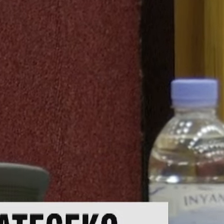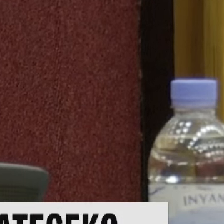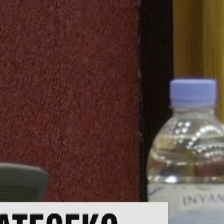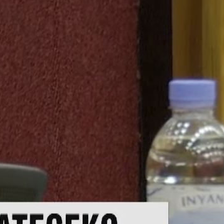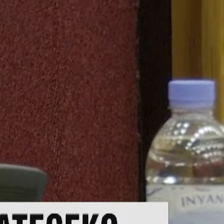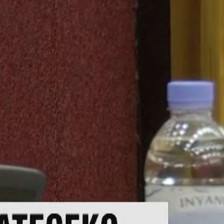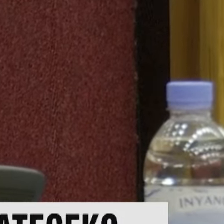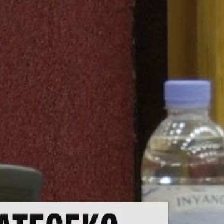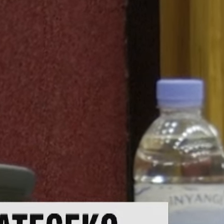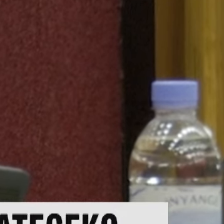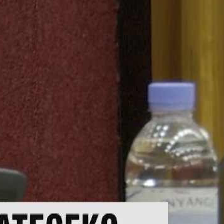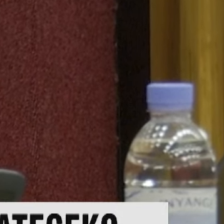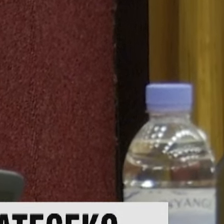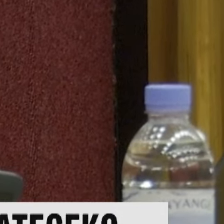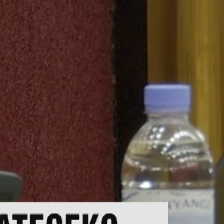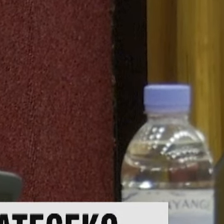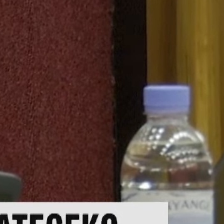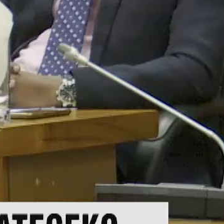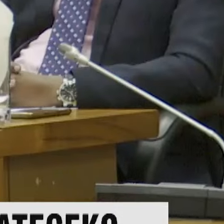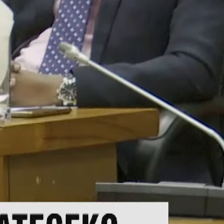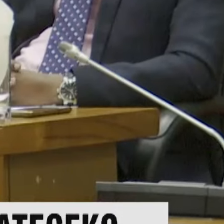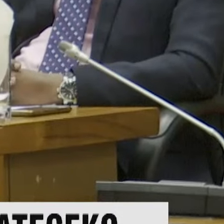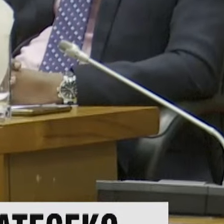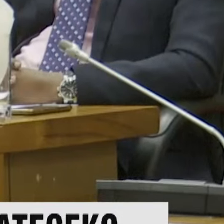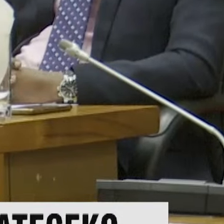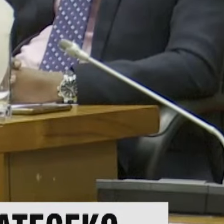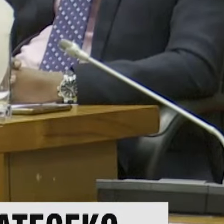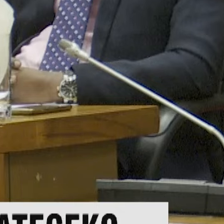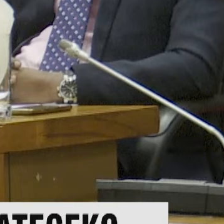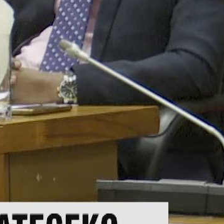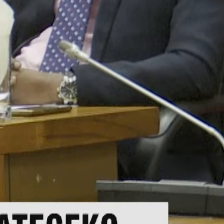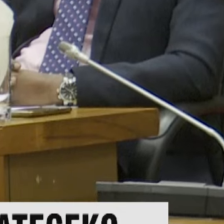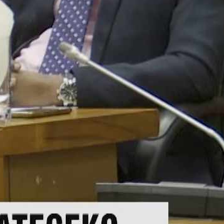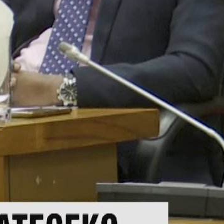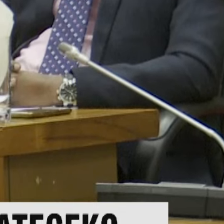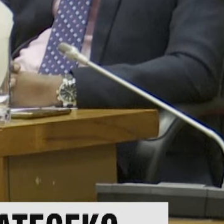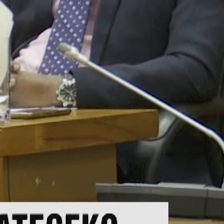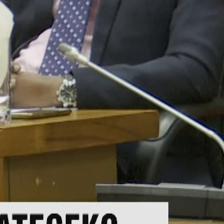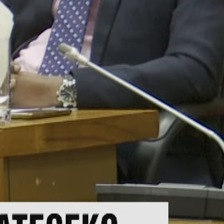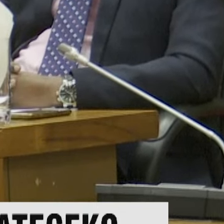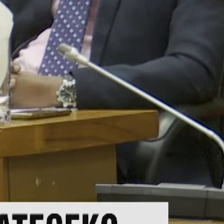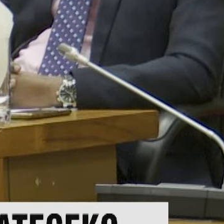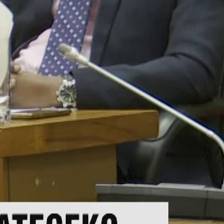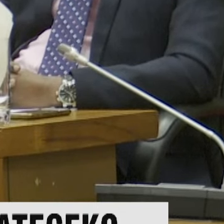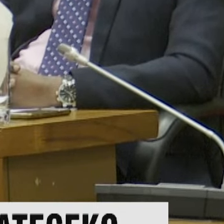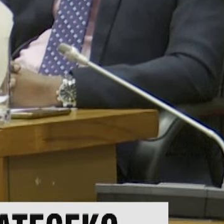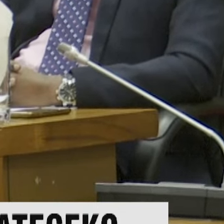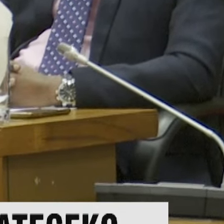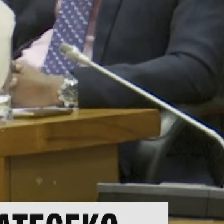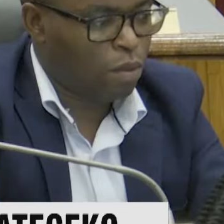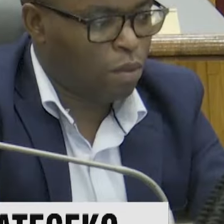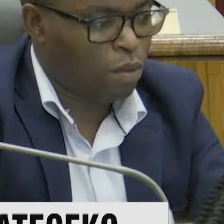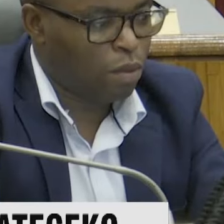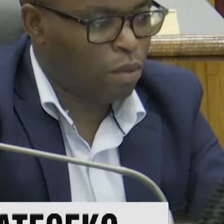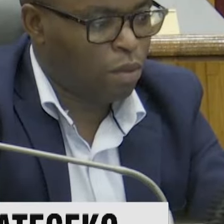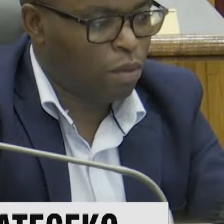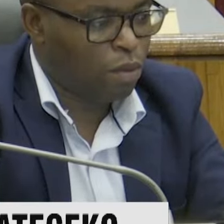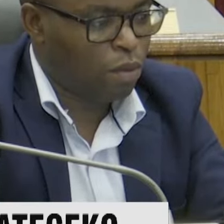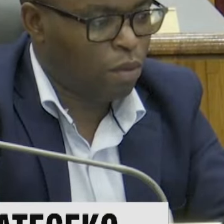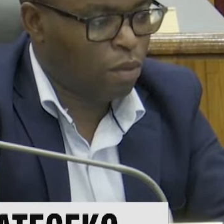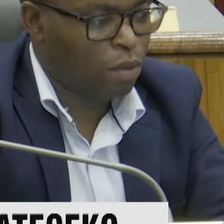ku musaruro mbumbe w'imbere mu gihugu kandi bibonekamo amahirwe menshi y'akazi ku kigeranyo